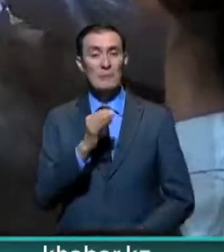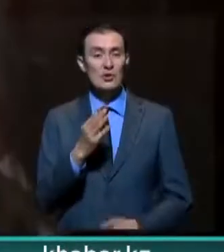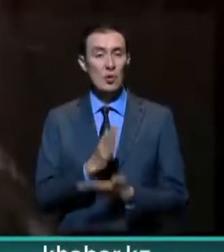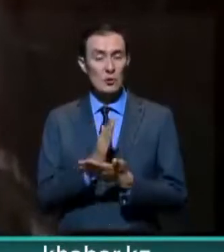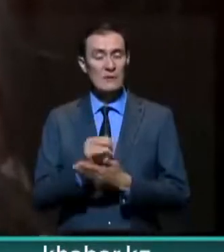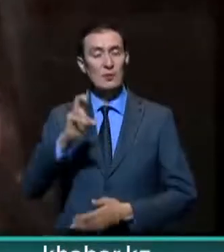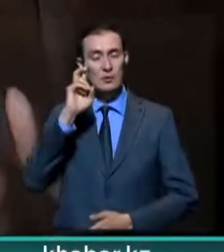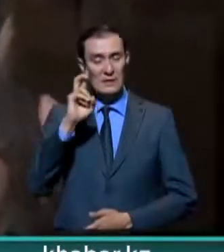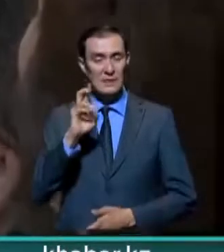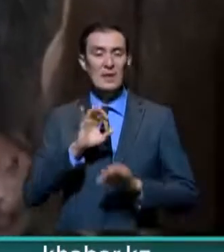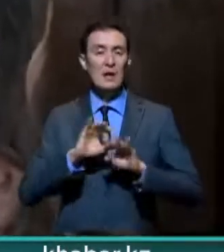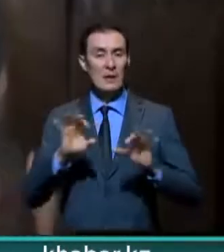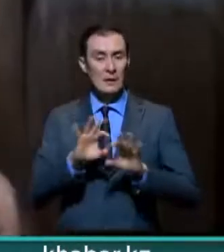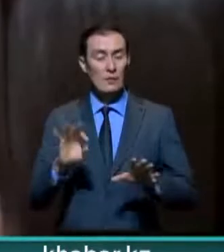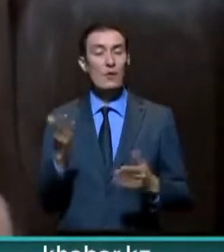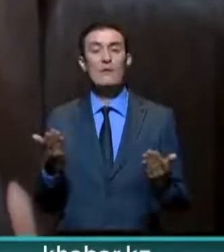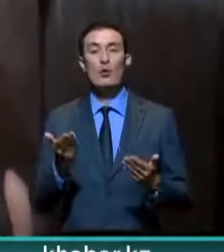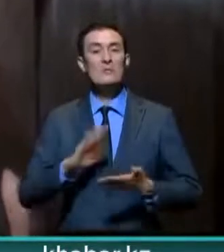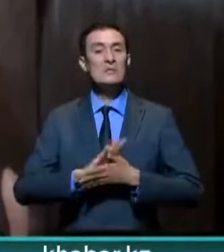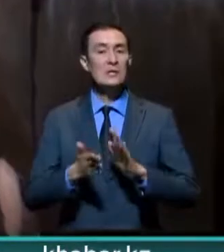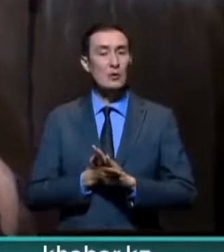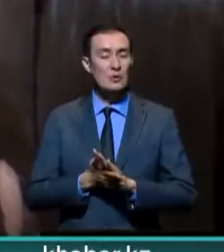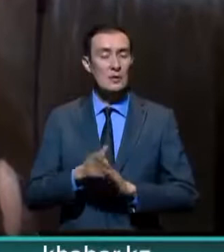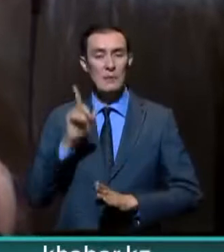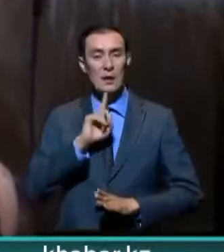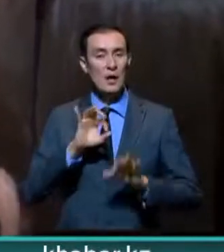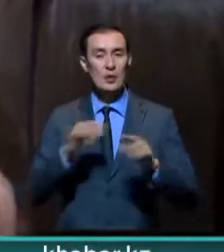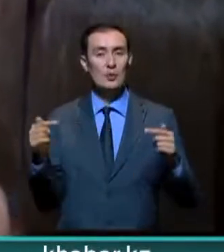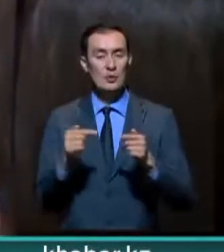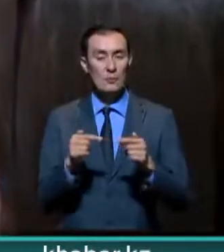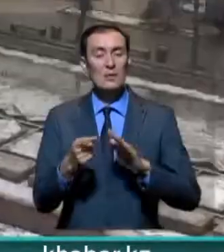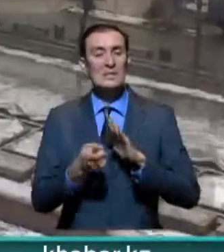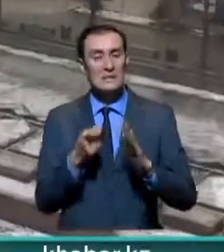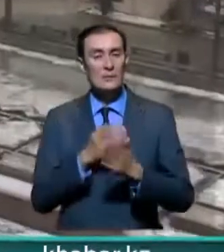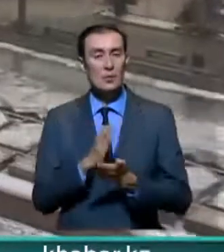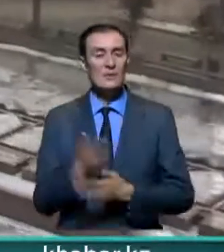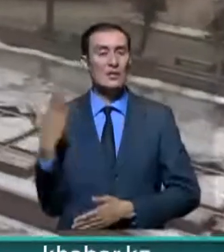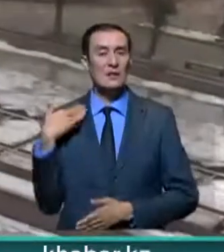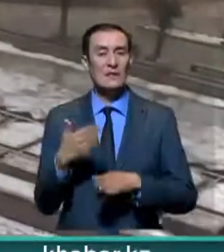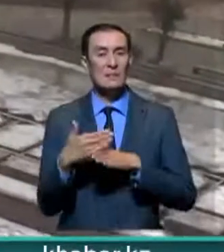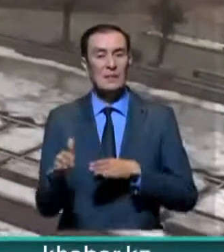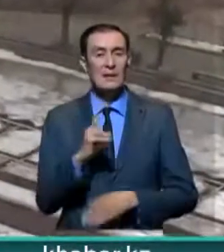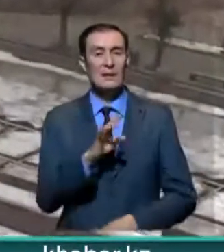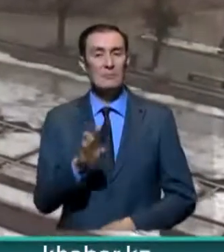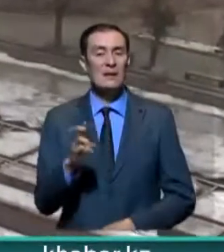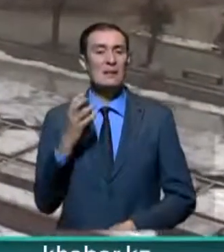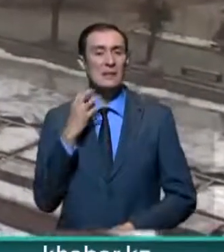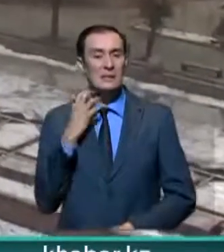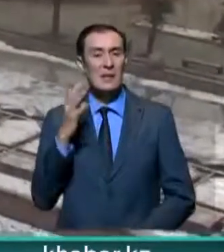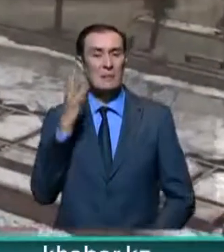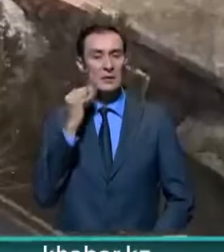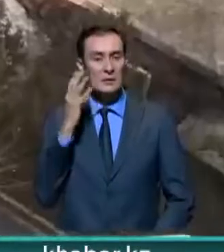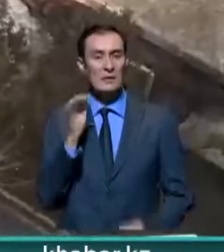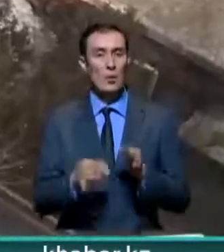в стране и дает показания, но вот в каком статусе не уточнил. Под следствием также начальники департаментов КНБ Кызылординской,